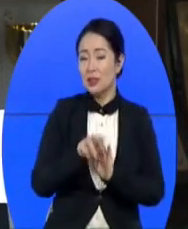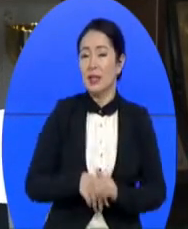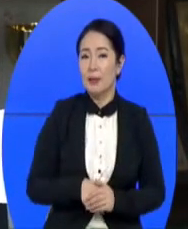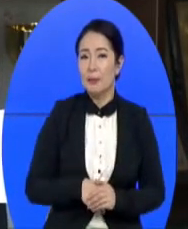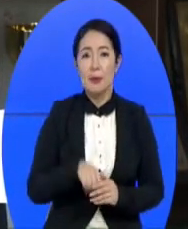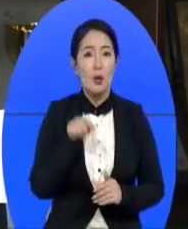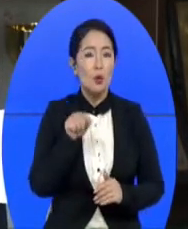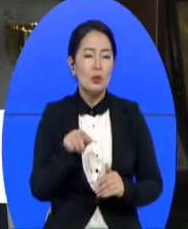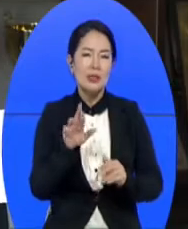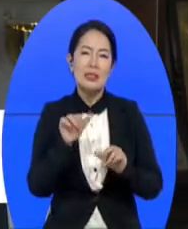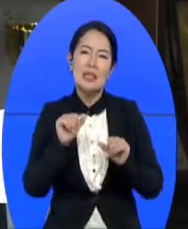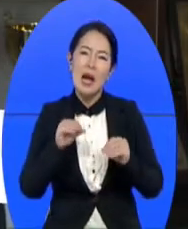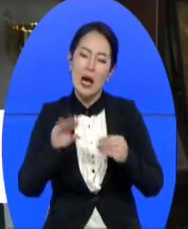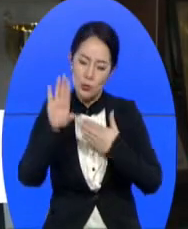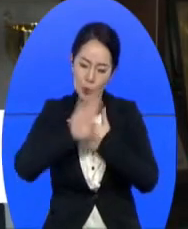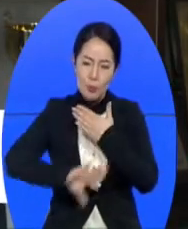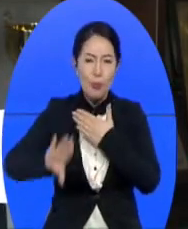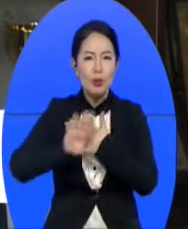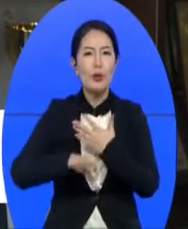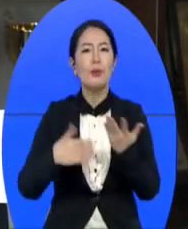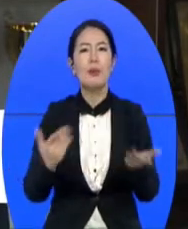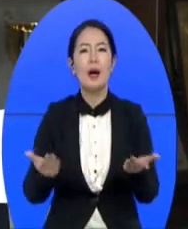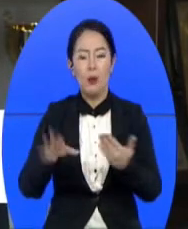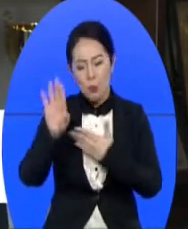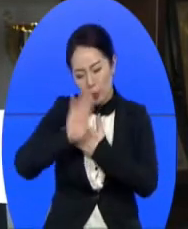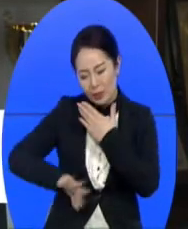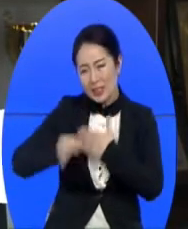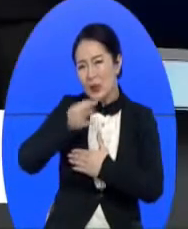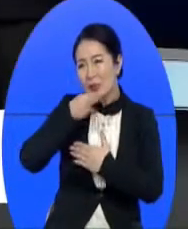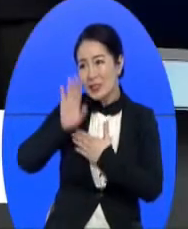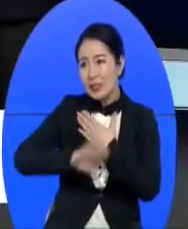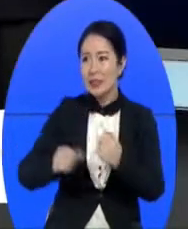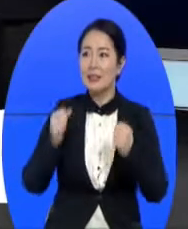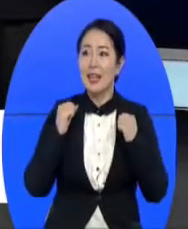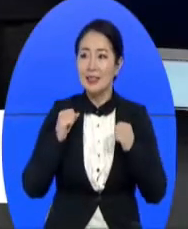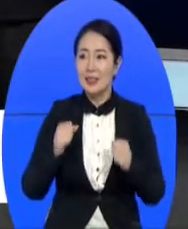За үүнээс яаж сэргийлэх вэ гэвэл ерөөсөө л одоо тасгал хөдөлгөөн.